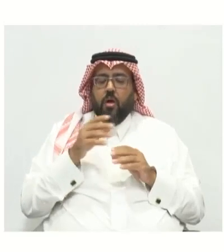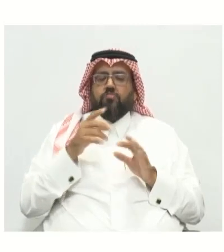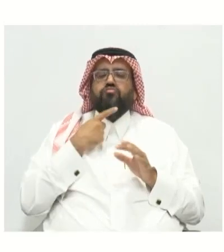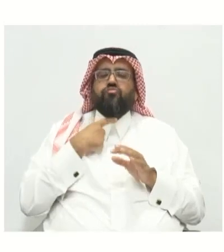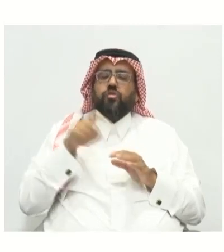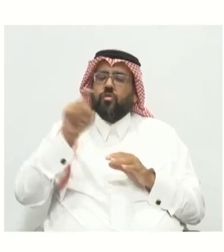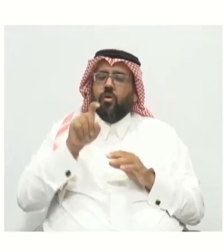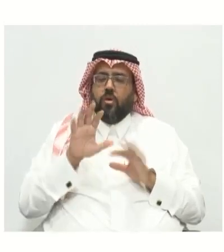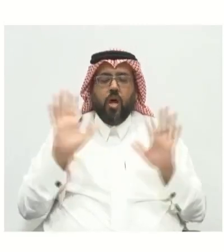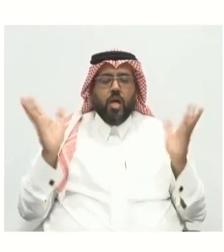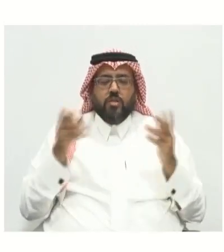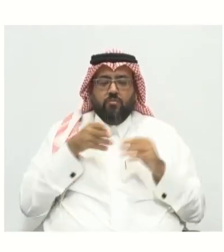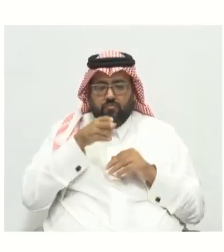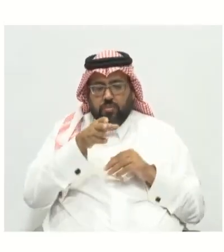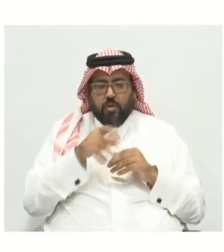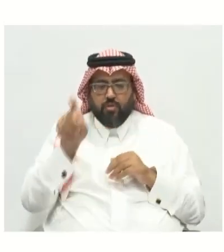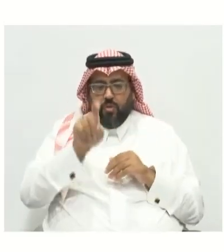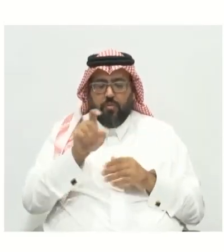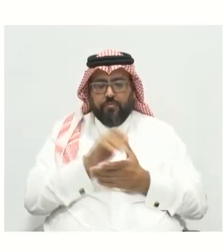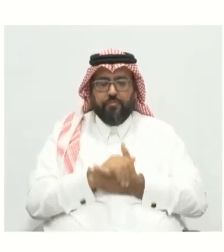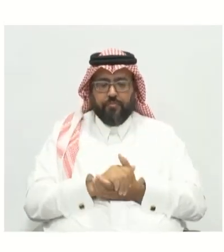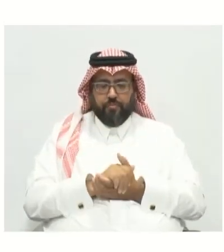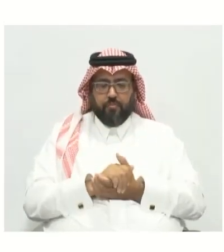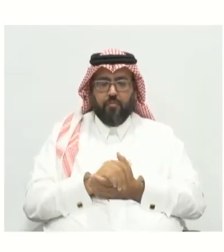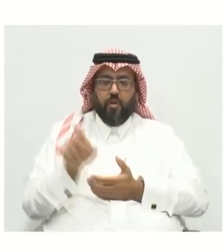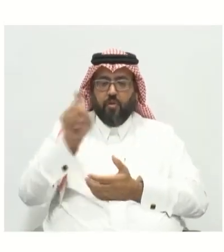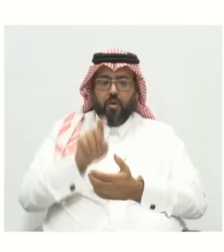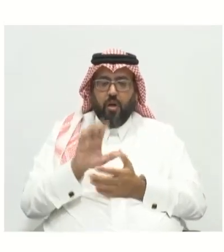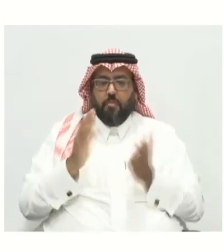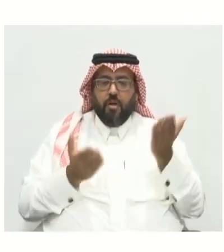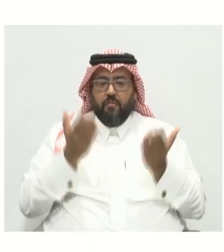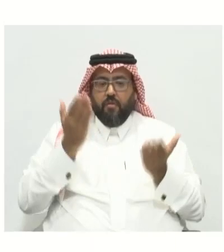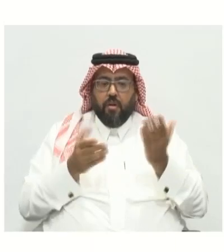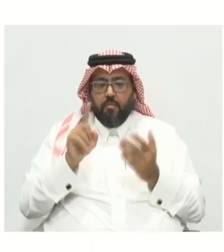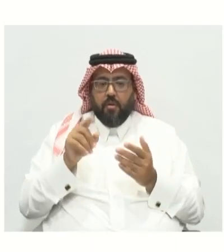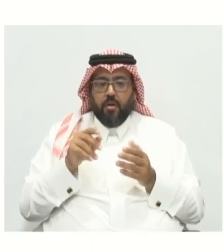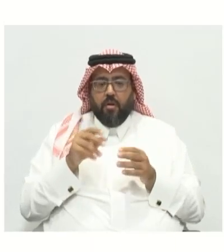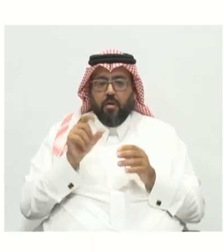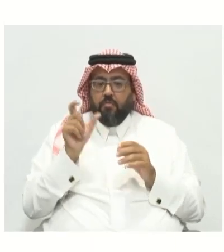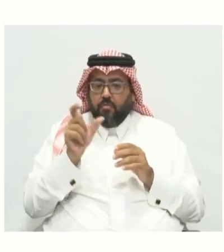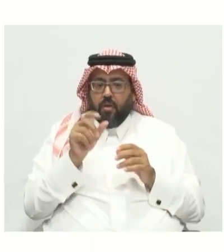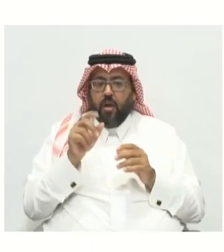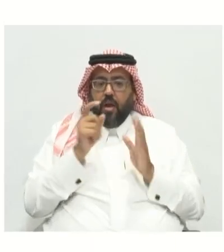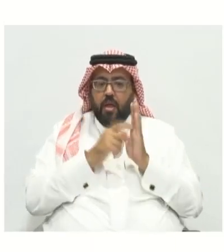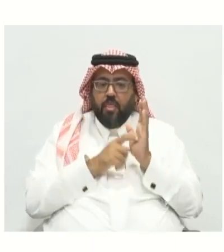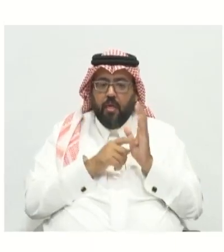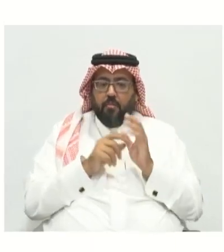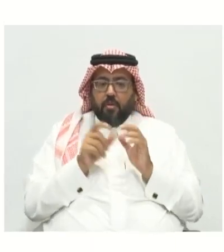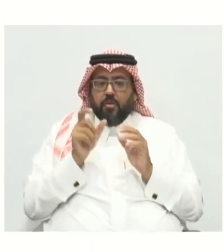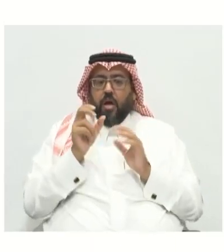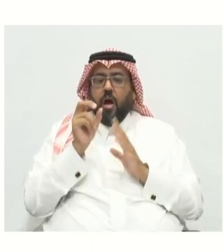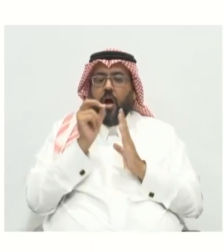له من الشؤون هنا سؤال ما الفرق بين مصطلح النظام ومصطلح ماذا